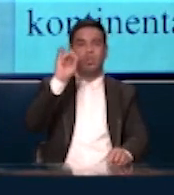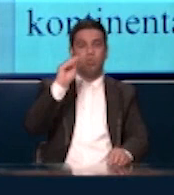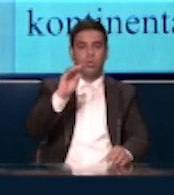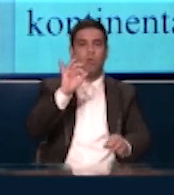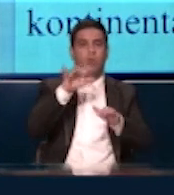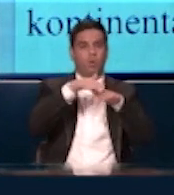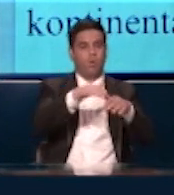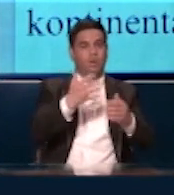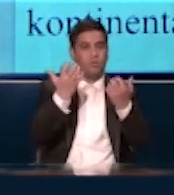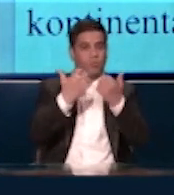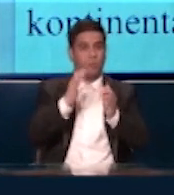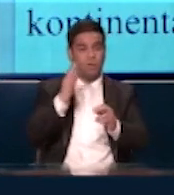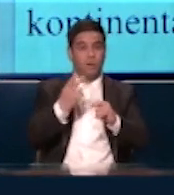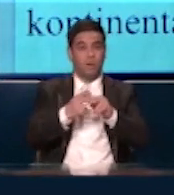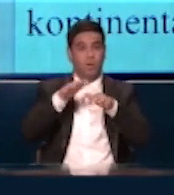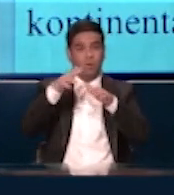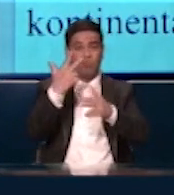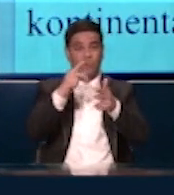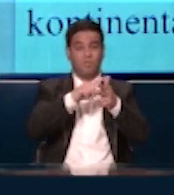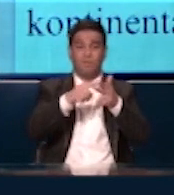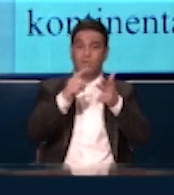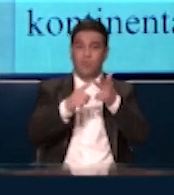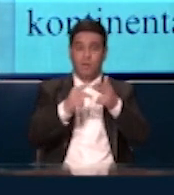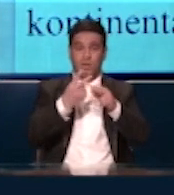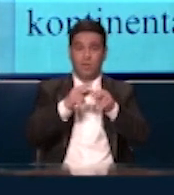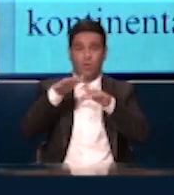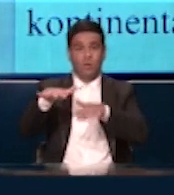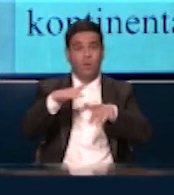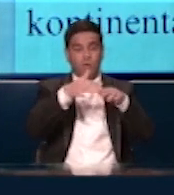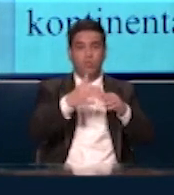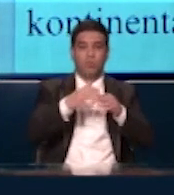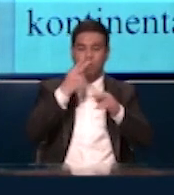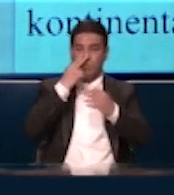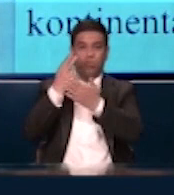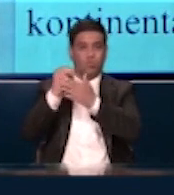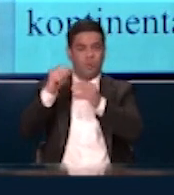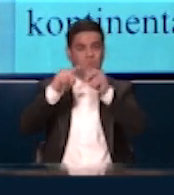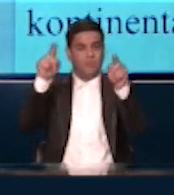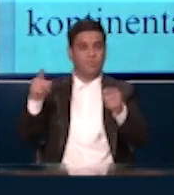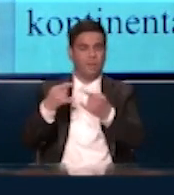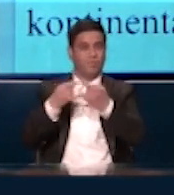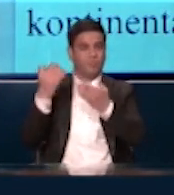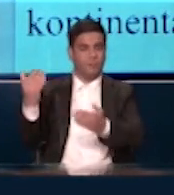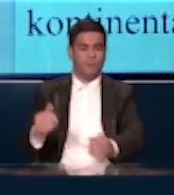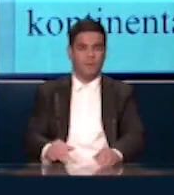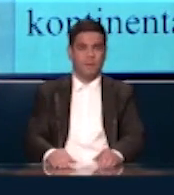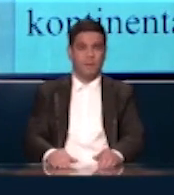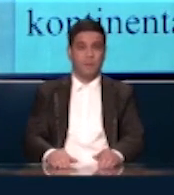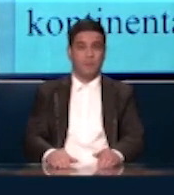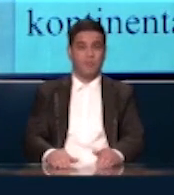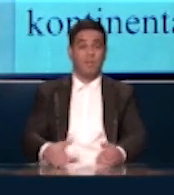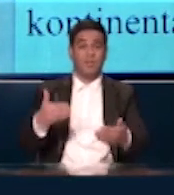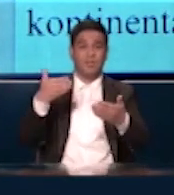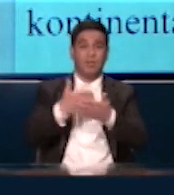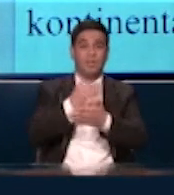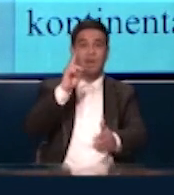aytiladi. Okeaniya hududida har uchala ko'rinishdagi orollarning ham joylashganligini ko'rishimiz mumkin. Yangi